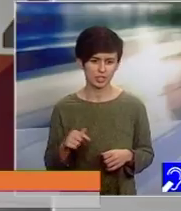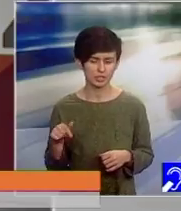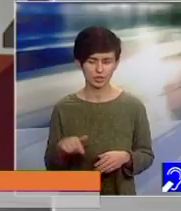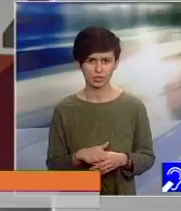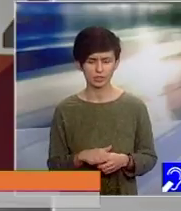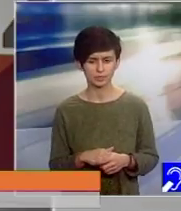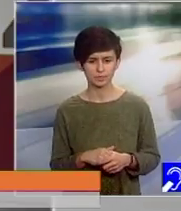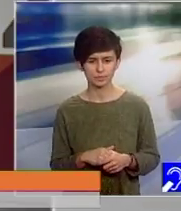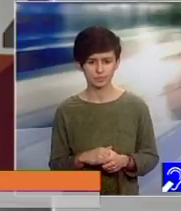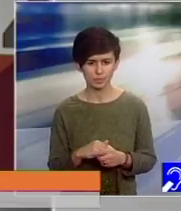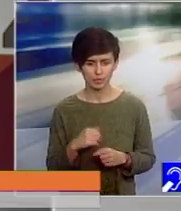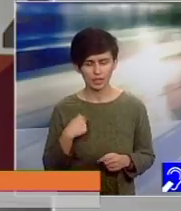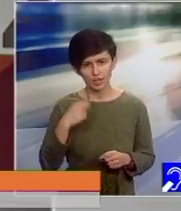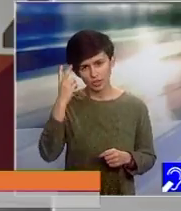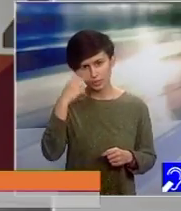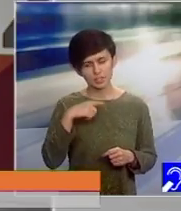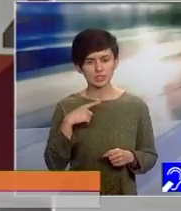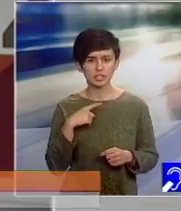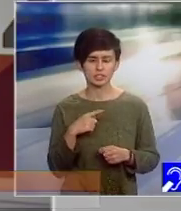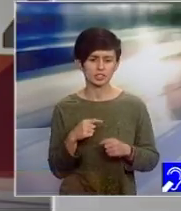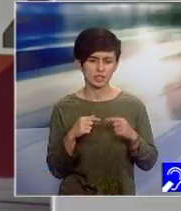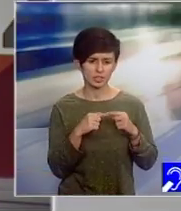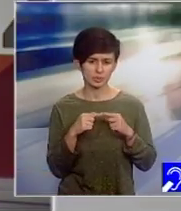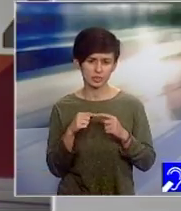înțeles că sunt lucruri foarte interesante și se dezbat lucruri interesante.